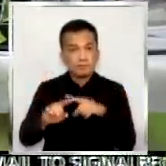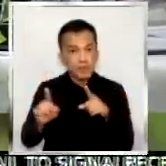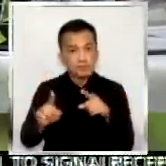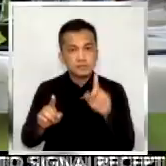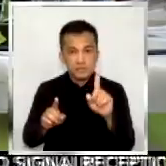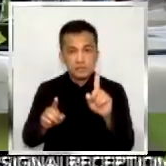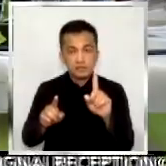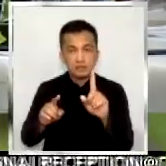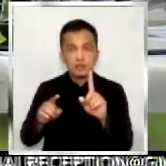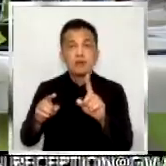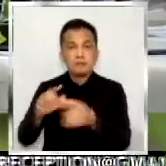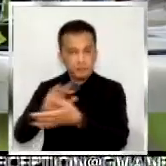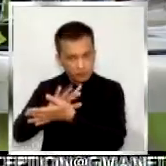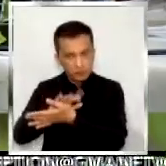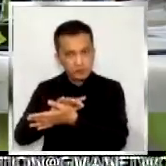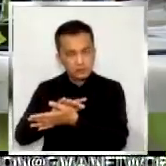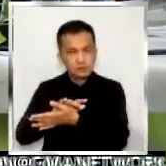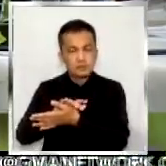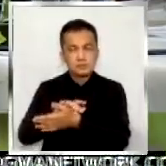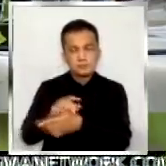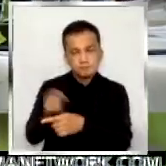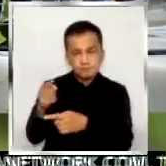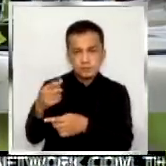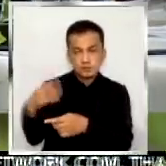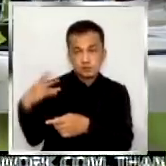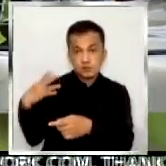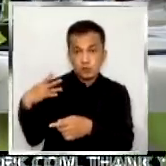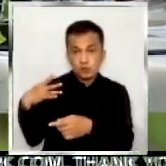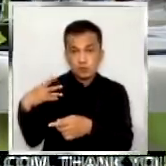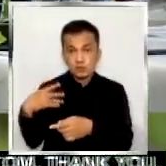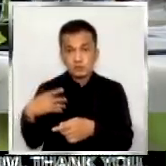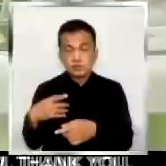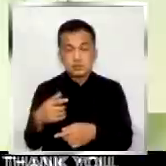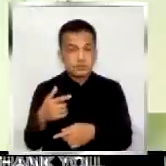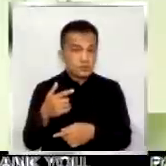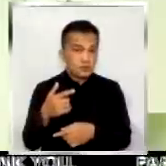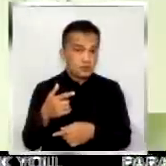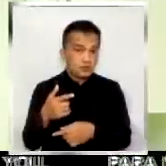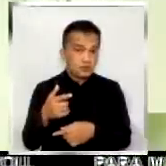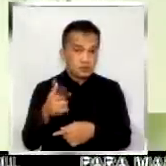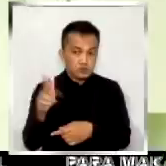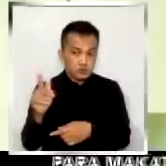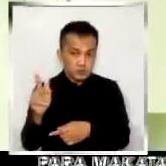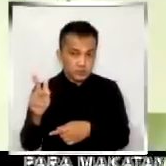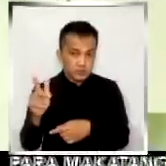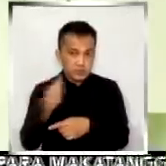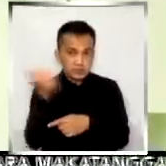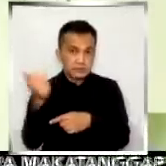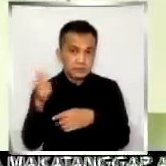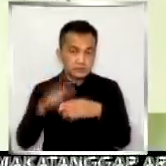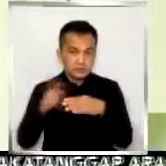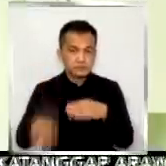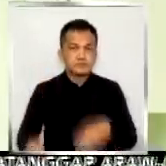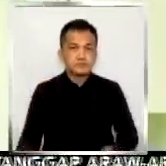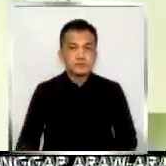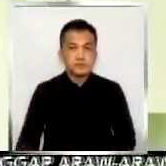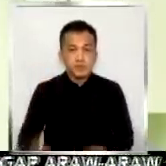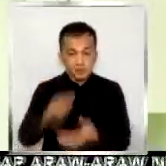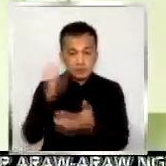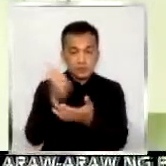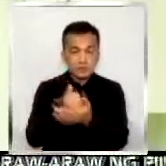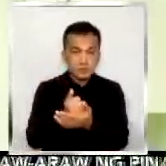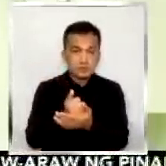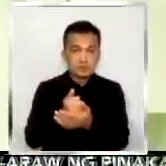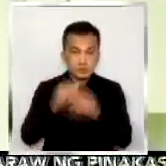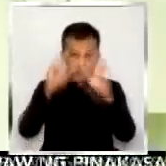at inaantabayanan natin ang 23 na natitirang resulta. Inaprubahan naman ng Pangulo ang rekomendasyon ng